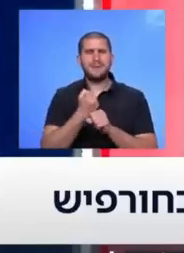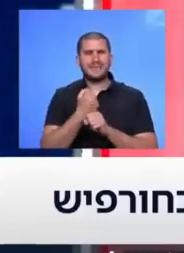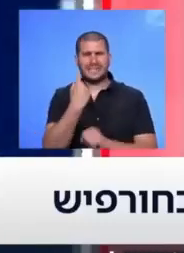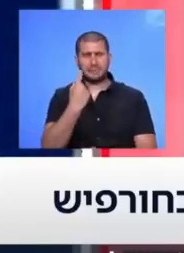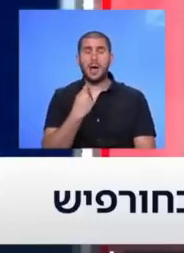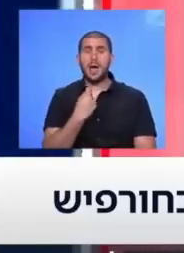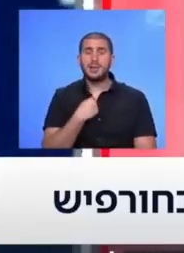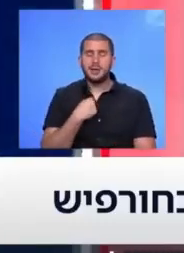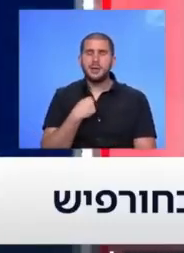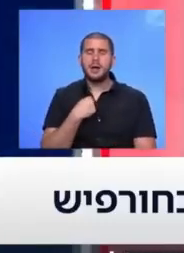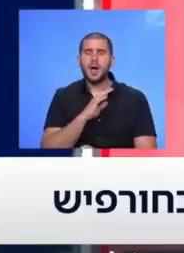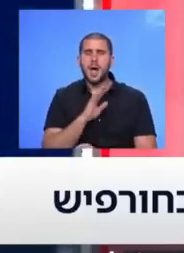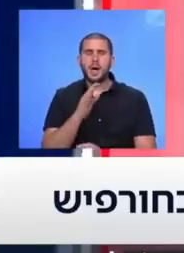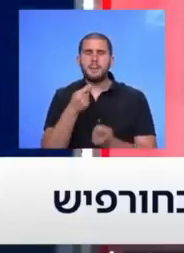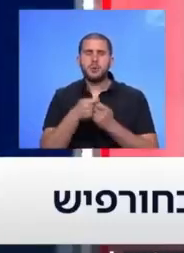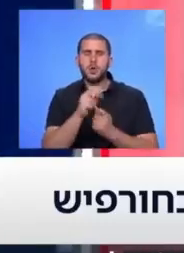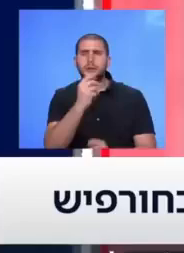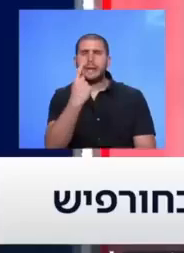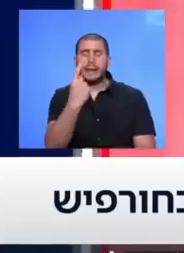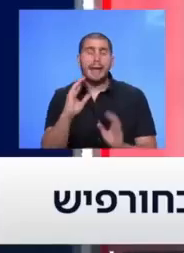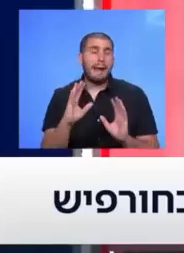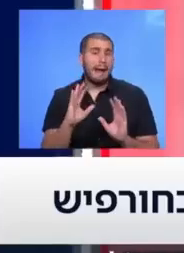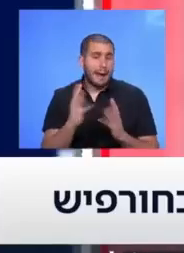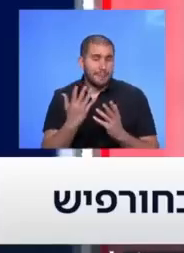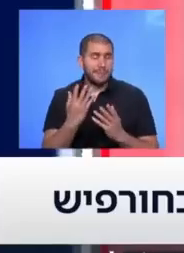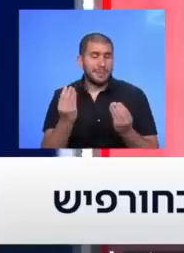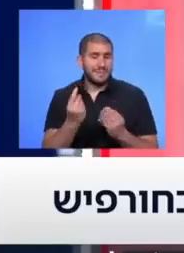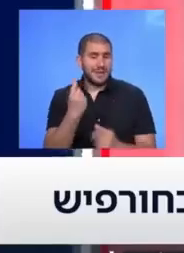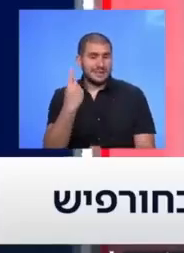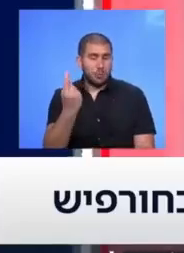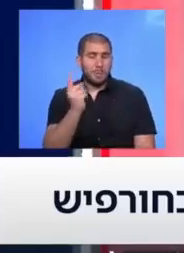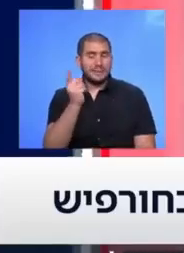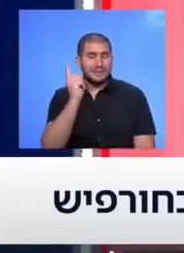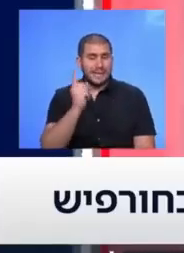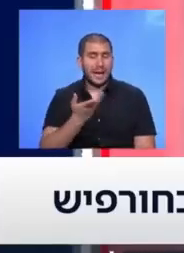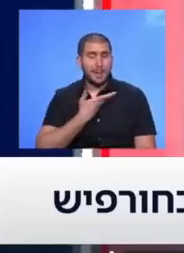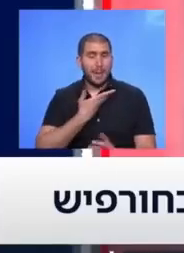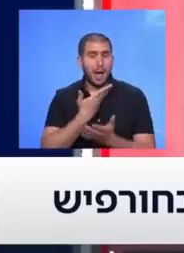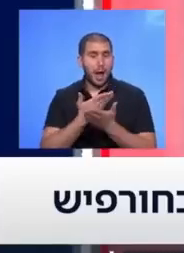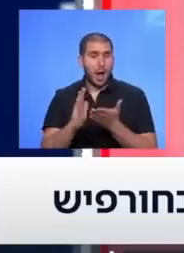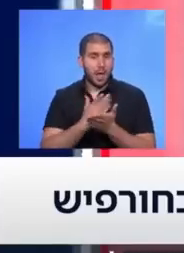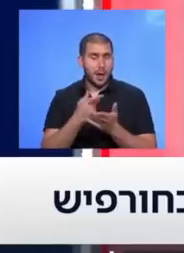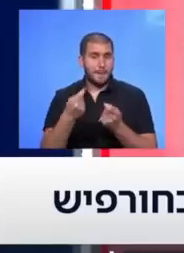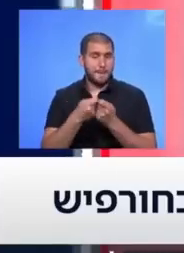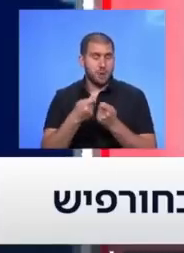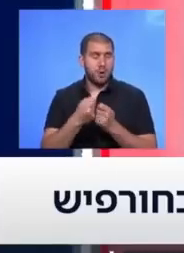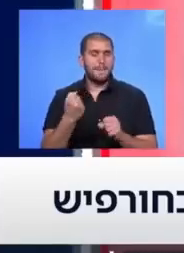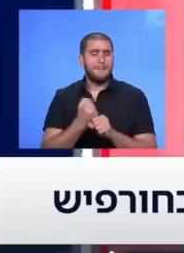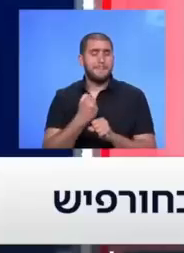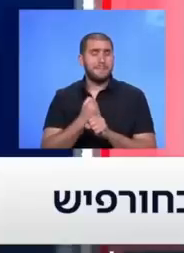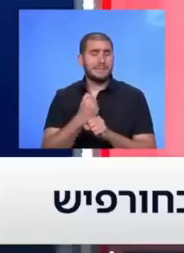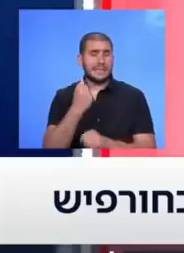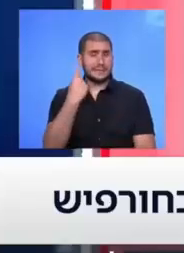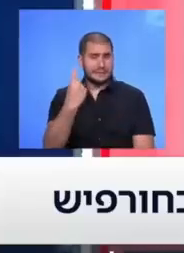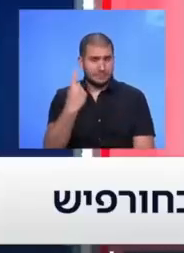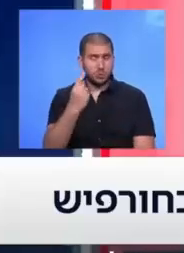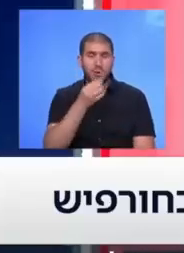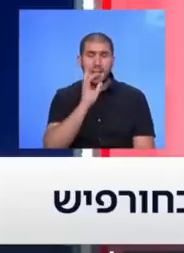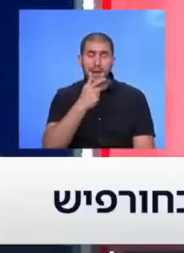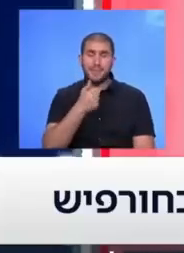אני נכנס רק לשאלה אחת, האם הדבר הזה, מי שצריך לקבל החלטה על מבצע שכזה, זה